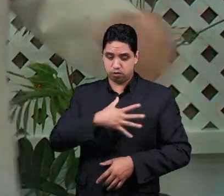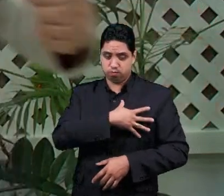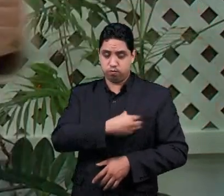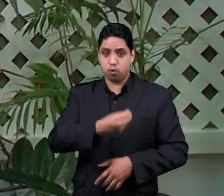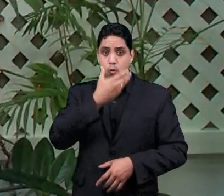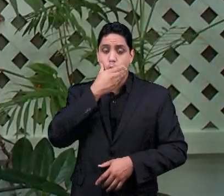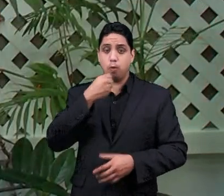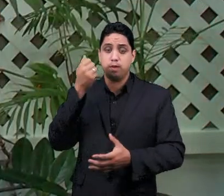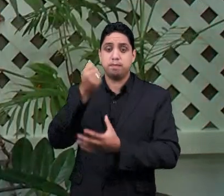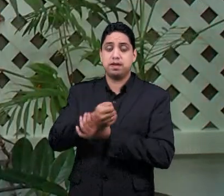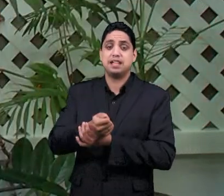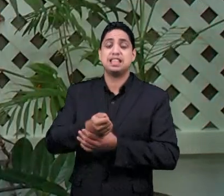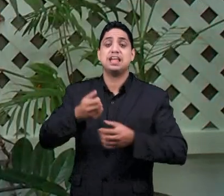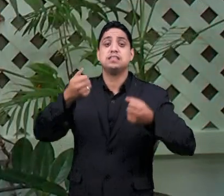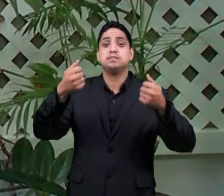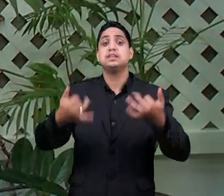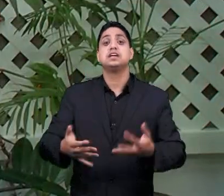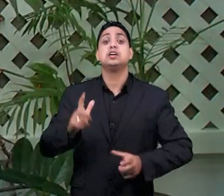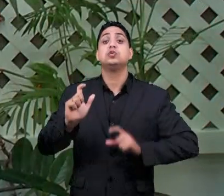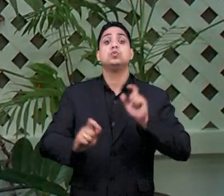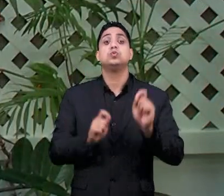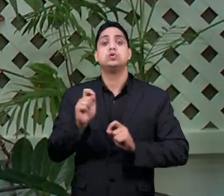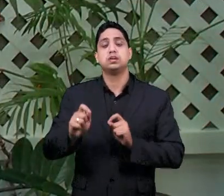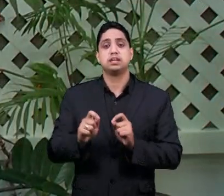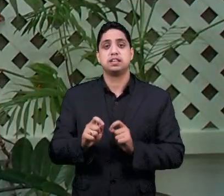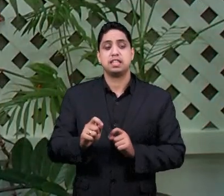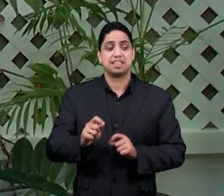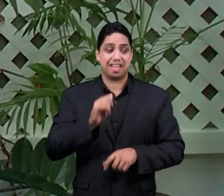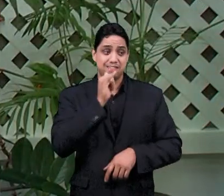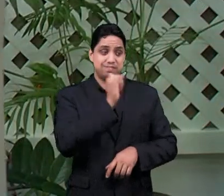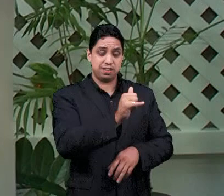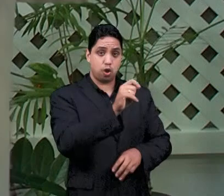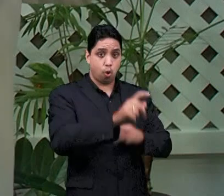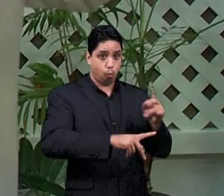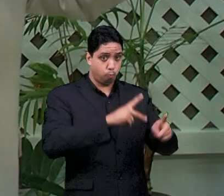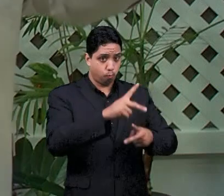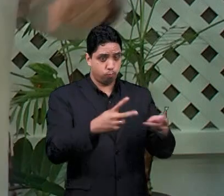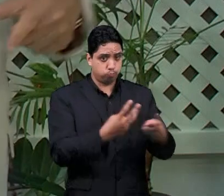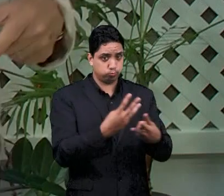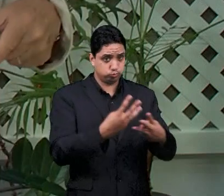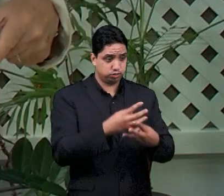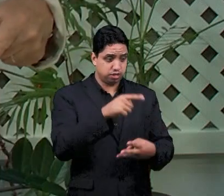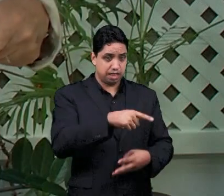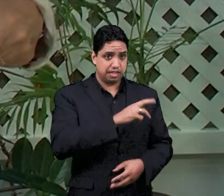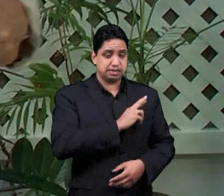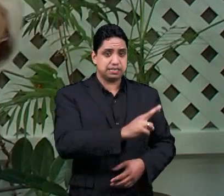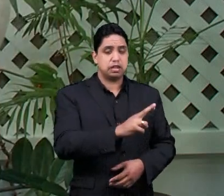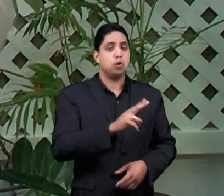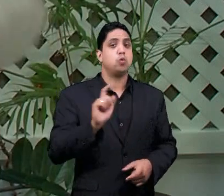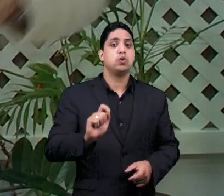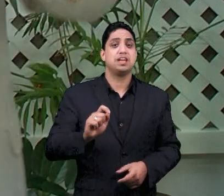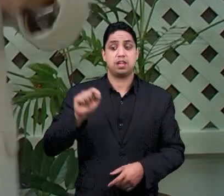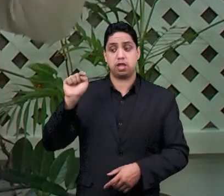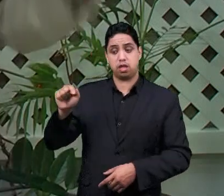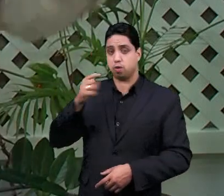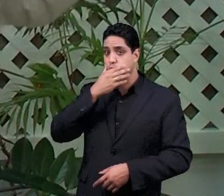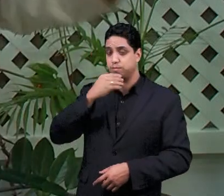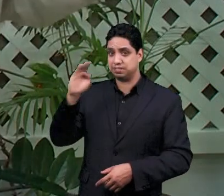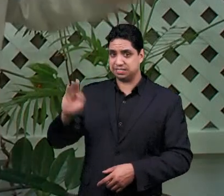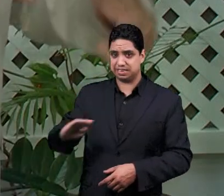comme fils d'Abraham, il était en train de dire aux Juifs de cette époque, aux religieux, que Zachée,